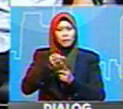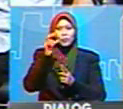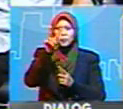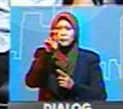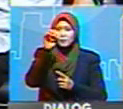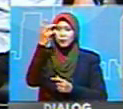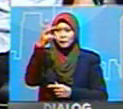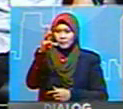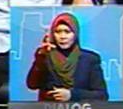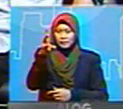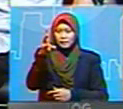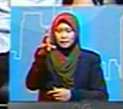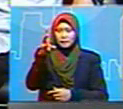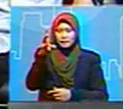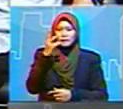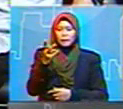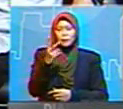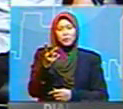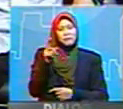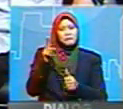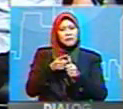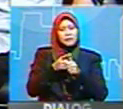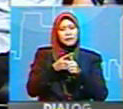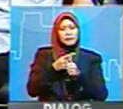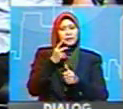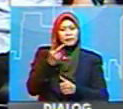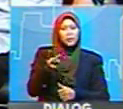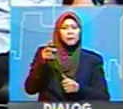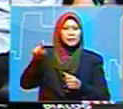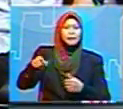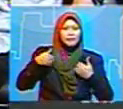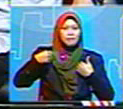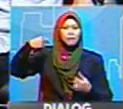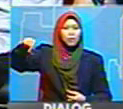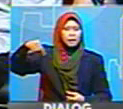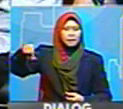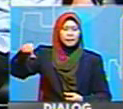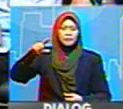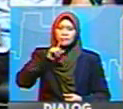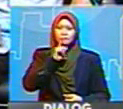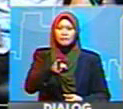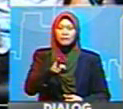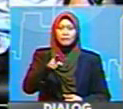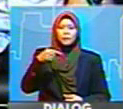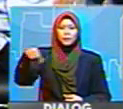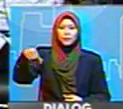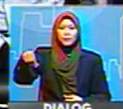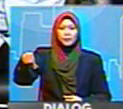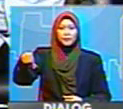nanti bahawa apa pun mesti kepada mutu yang sebenar Jadi mereka perlu